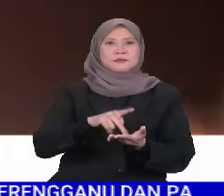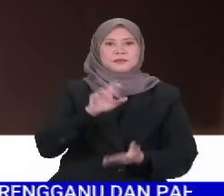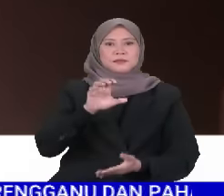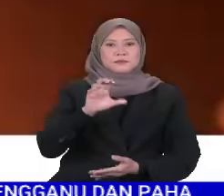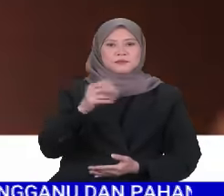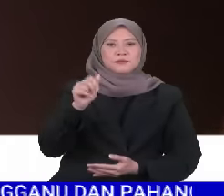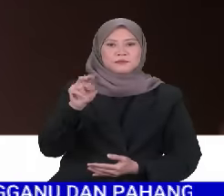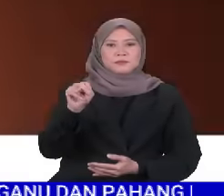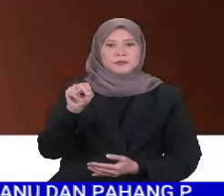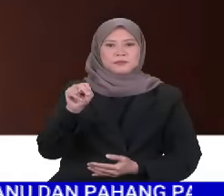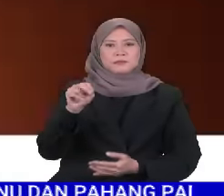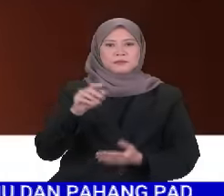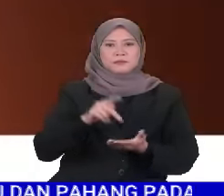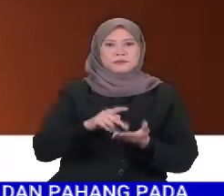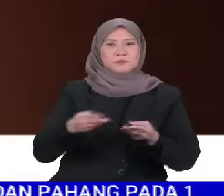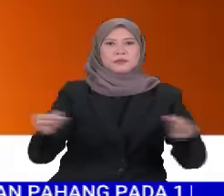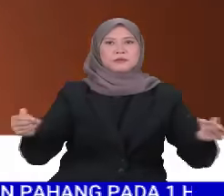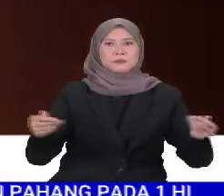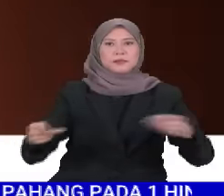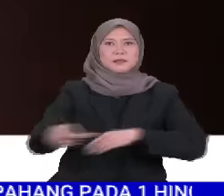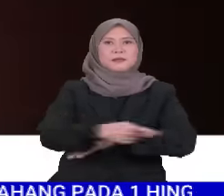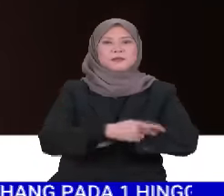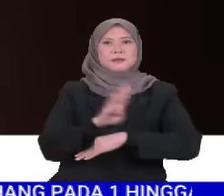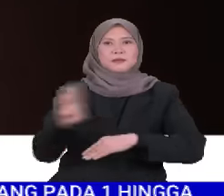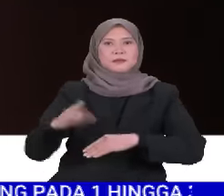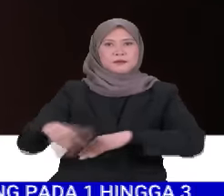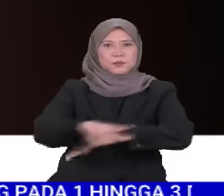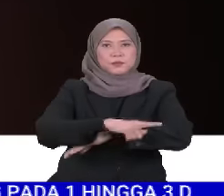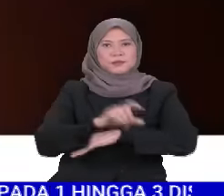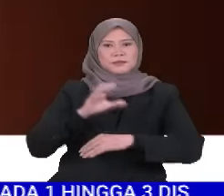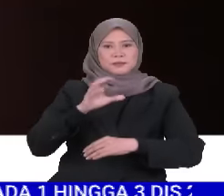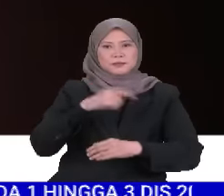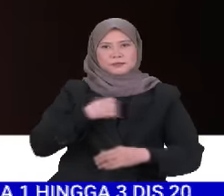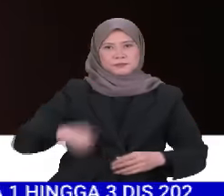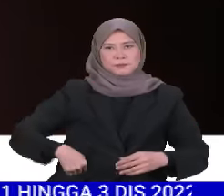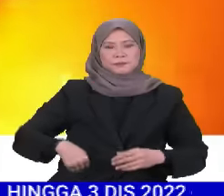di padang pasir Gobi Barat Laut Cina